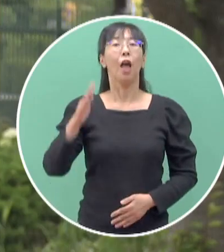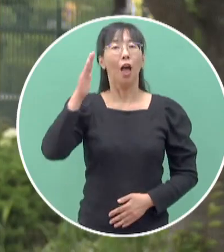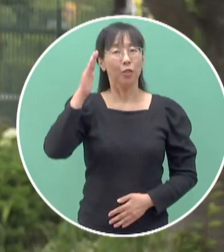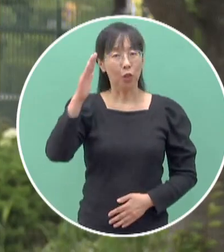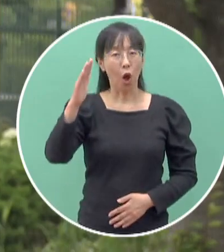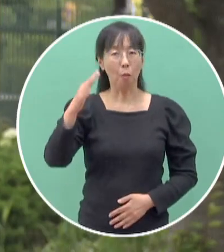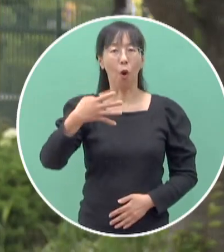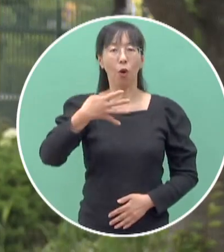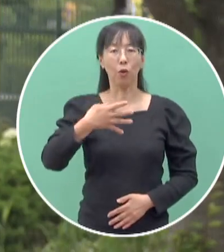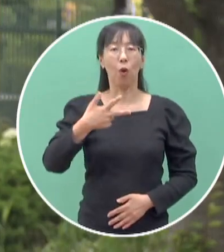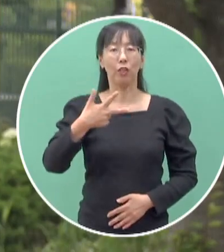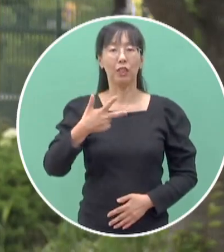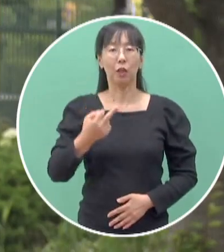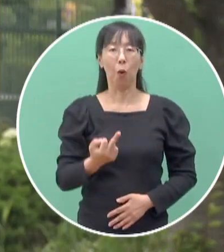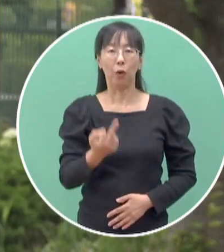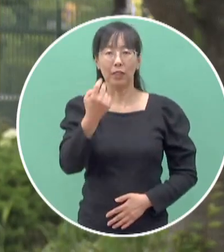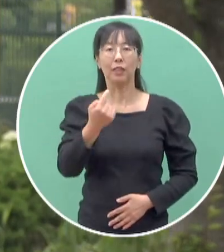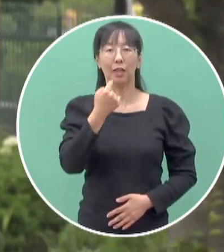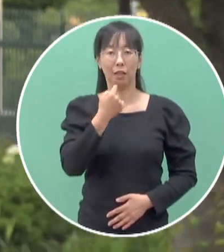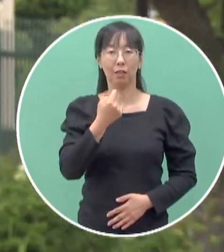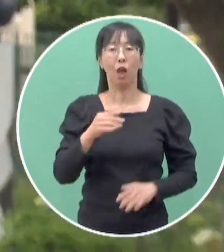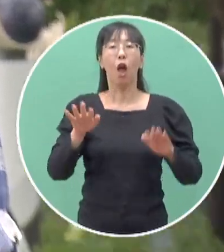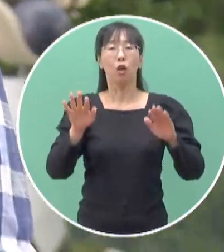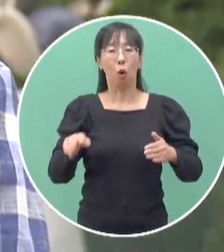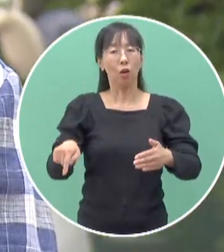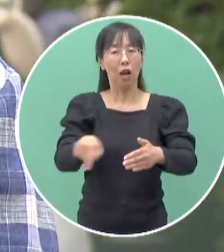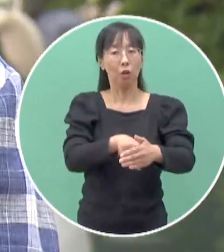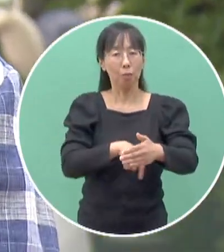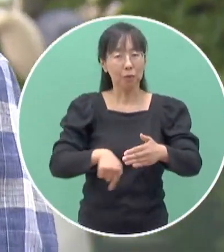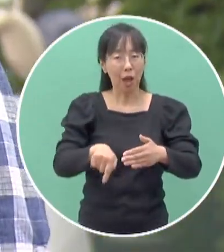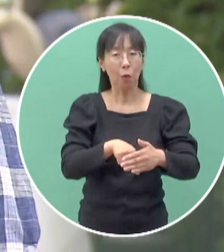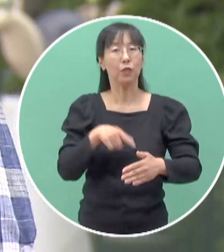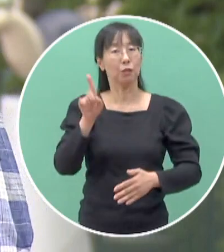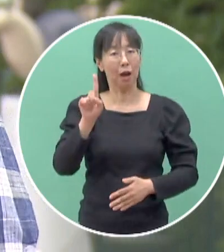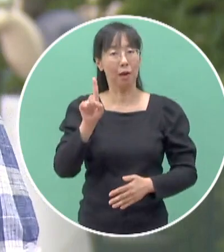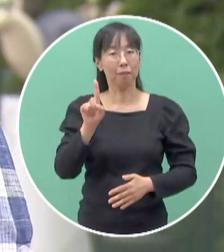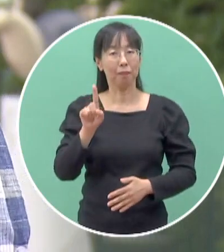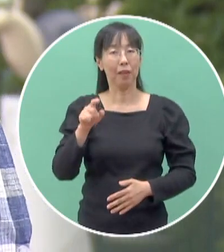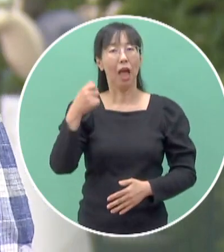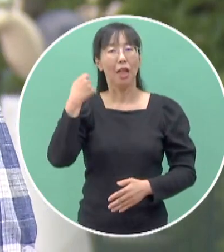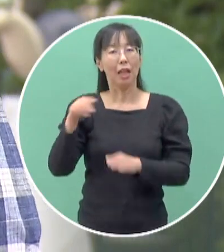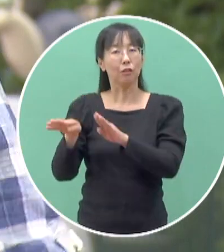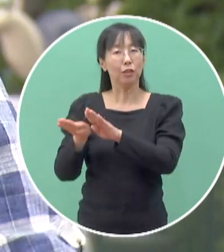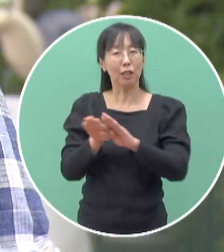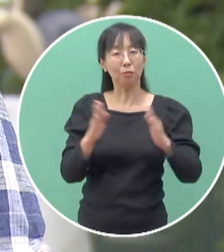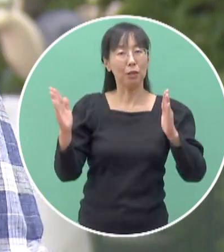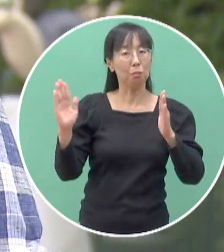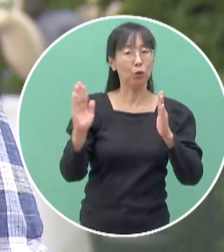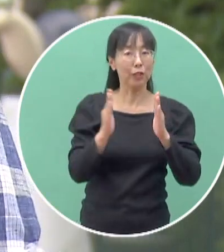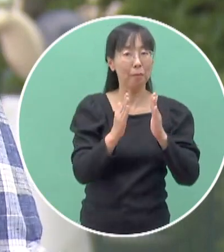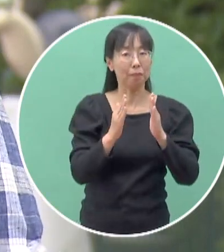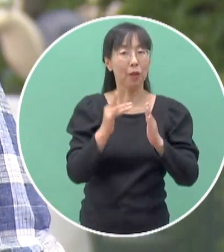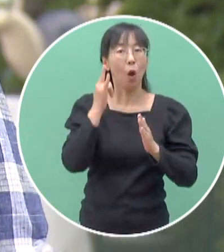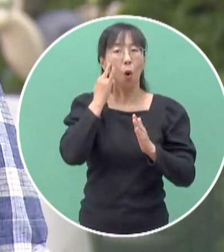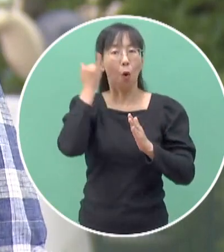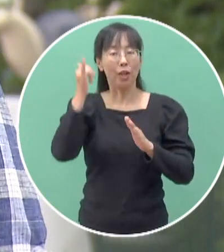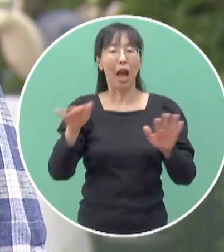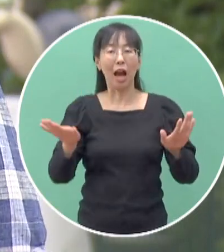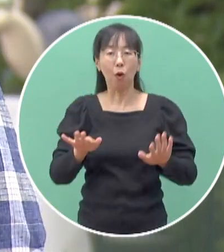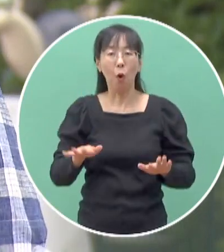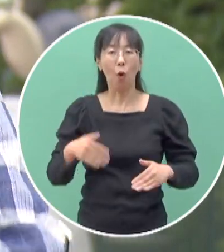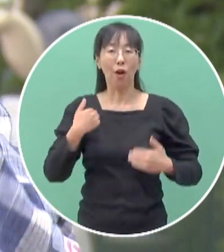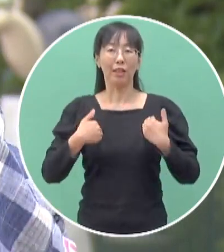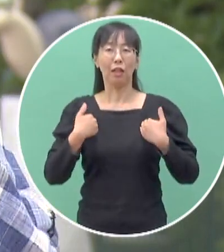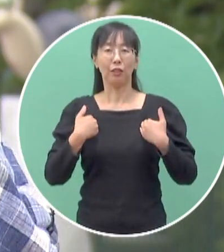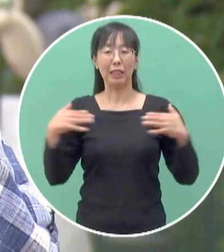もよしお兄さんです。今回の見栄推しは夏休み目前、親子で楽しめる人気スポ